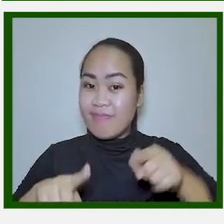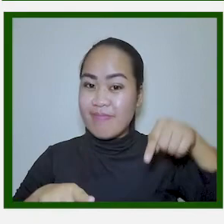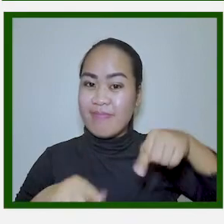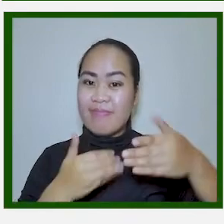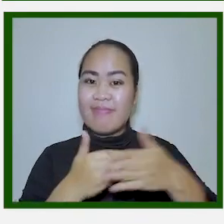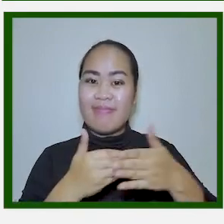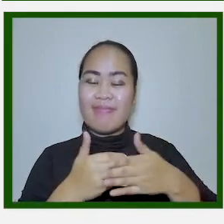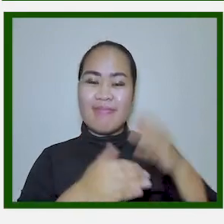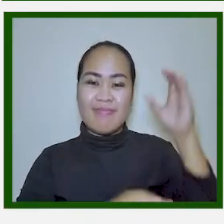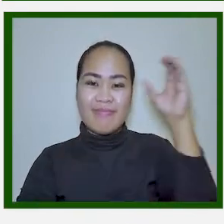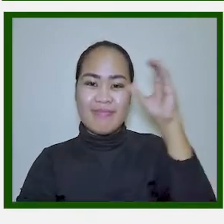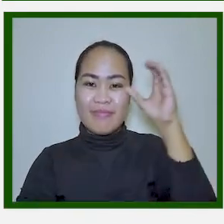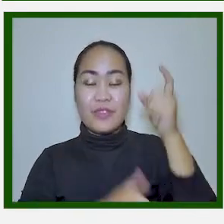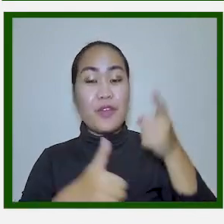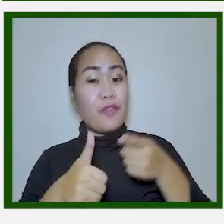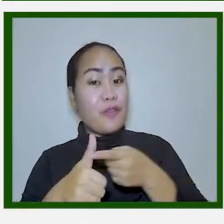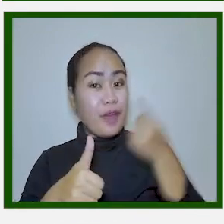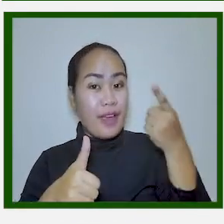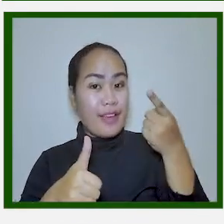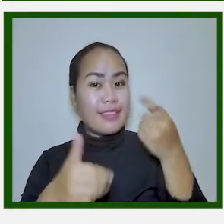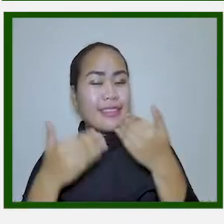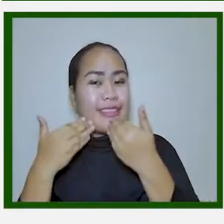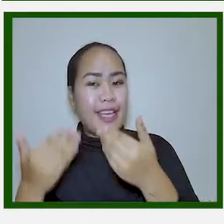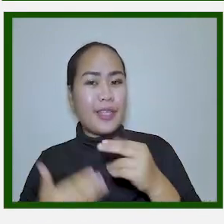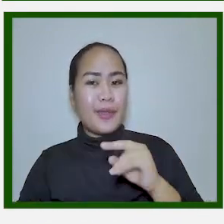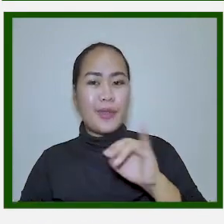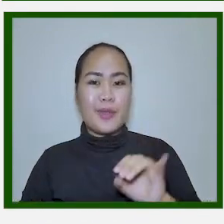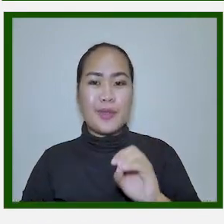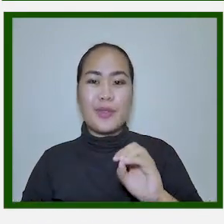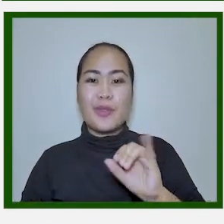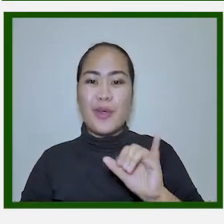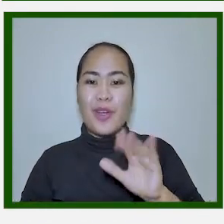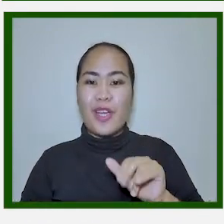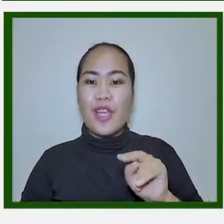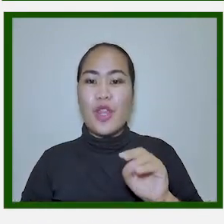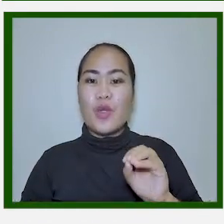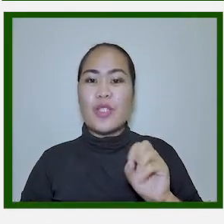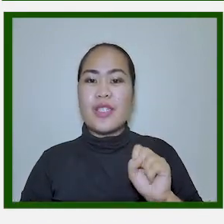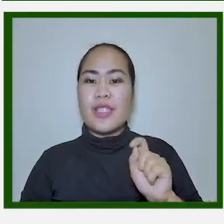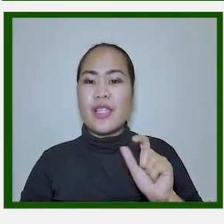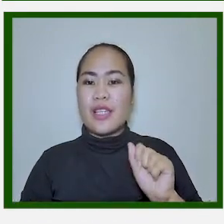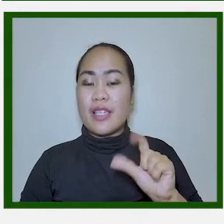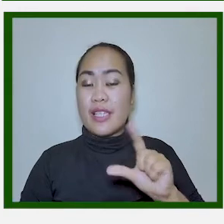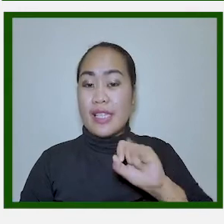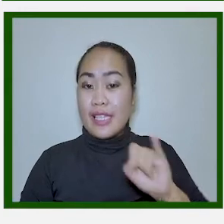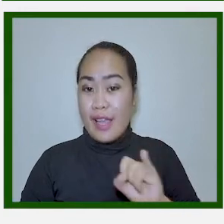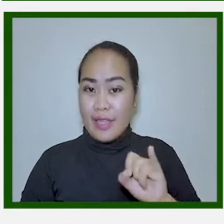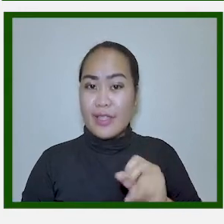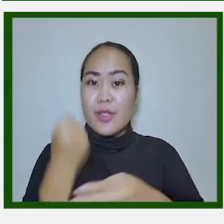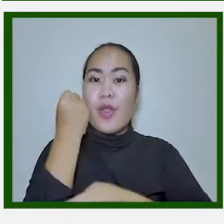aming pagpapasalamat sa Joy Nostalgia Hotel and Suites sa inyong pag-imbita sa